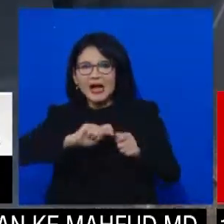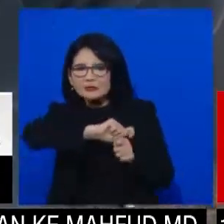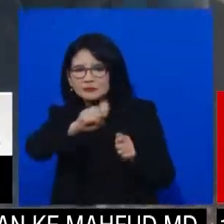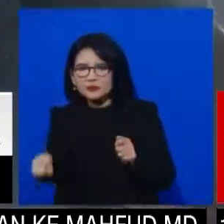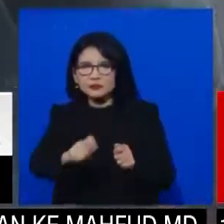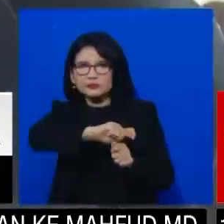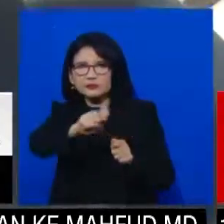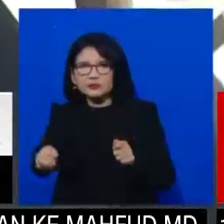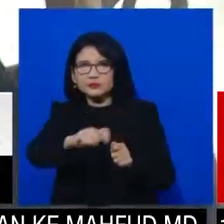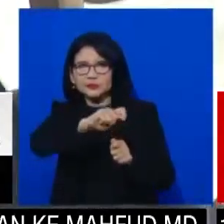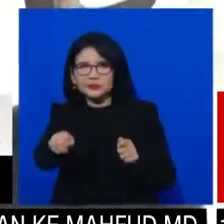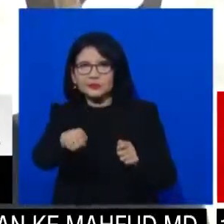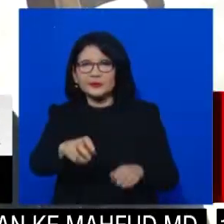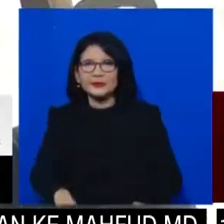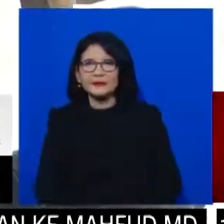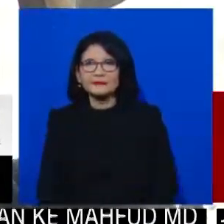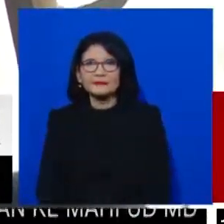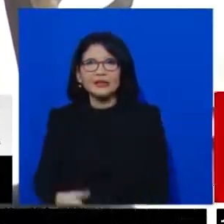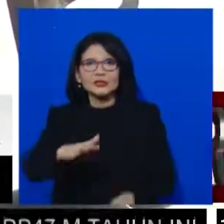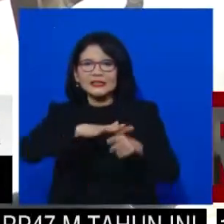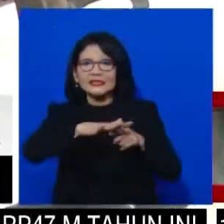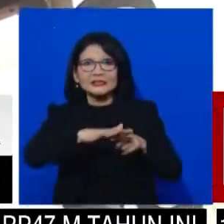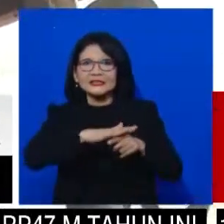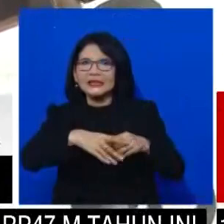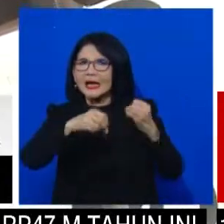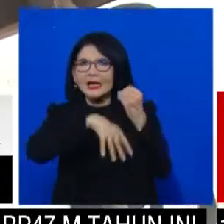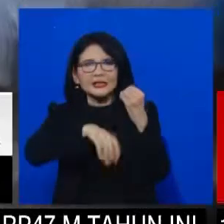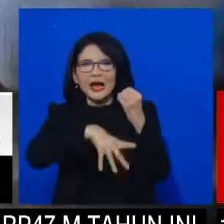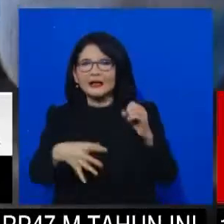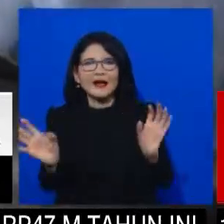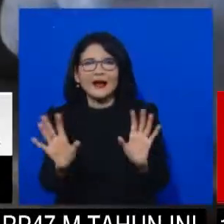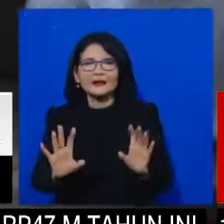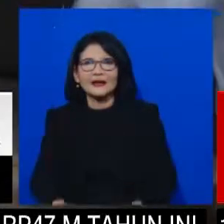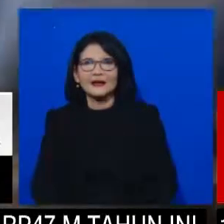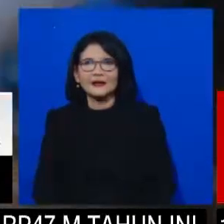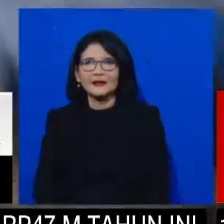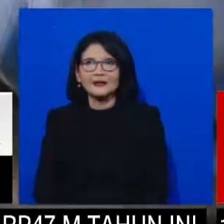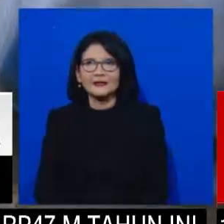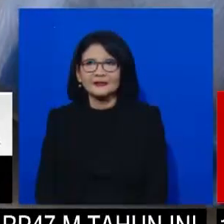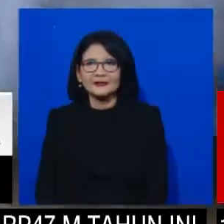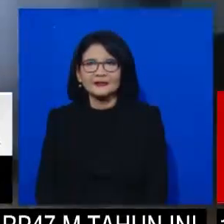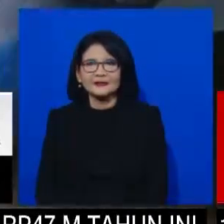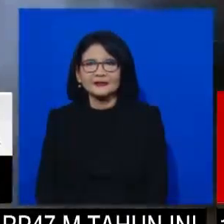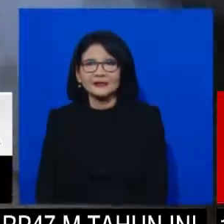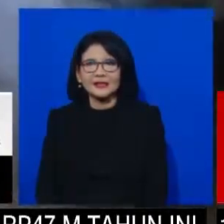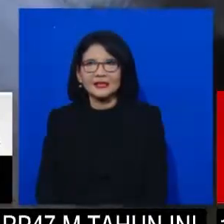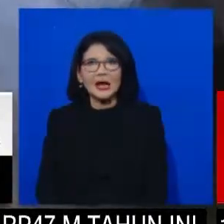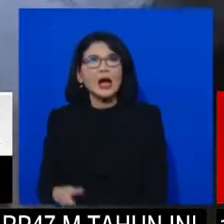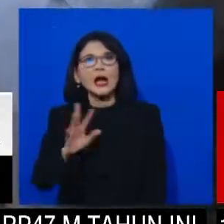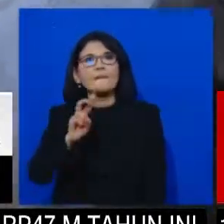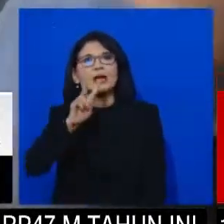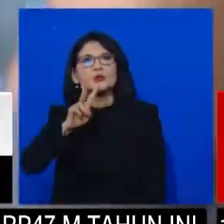tangan. Udah nggak berdarah atau nggak luka. Jadi nggak dua arah, Bang? Kalau dua arah,